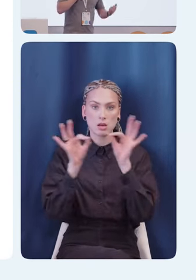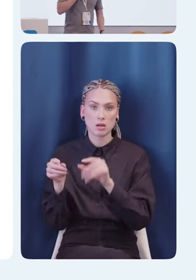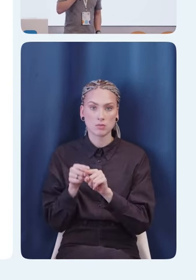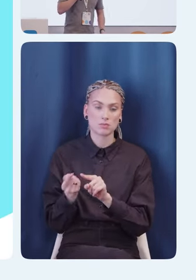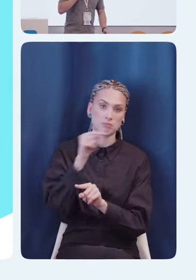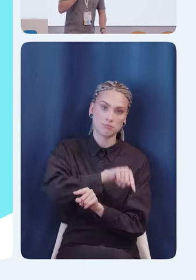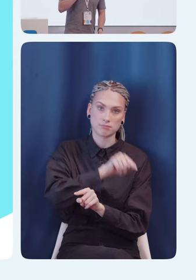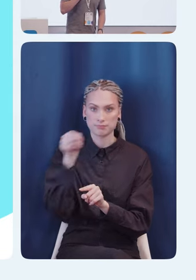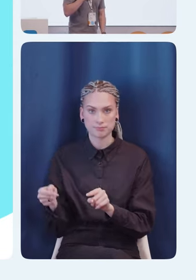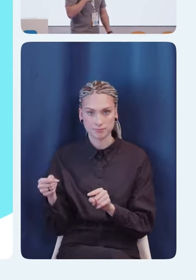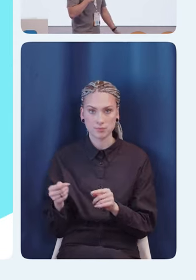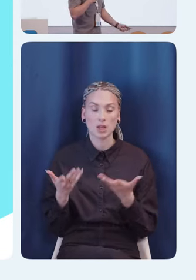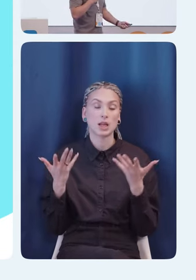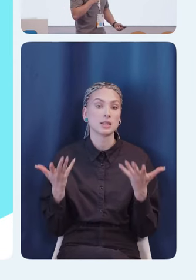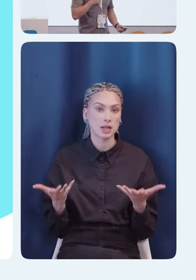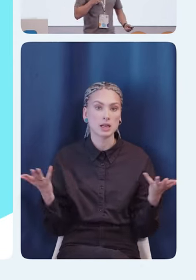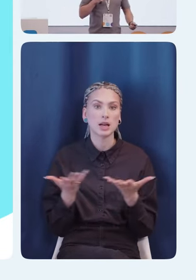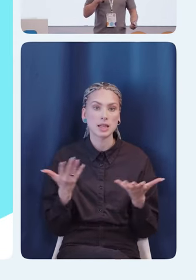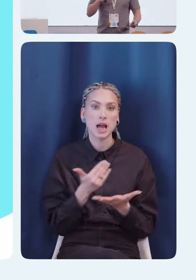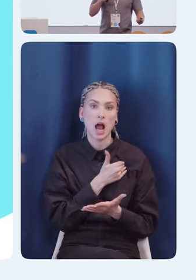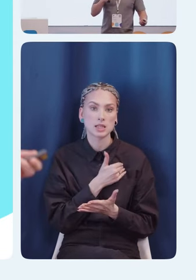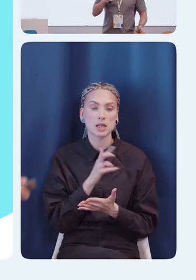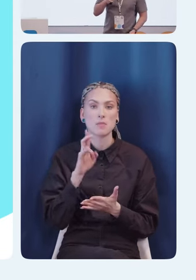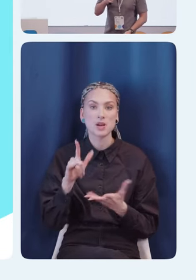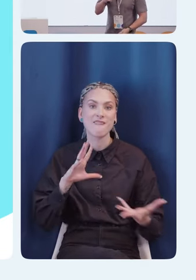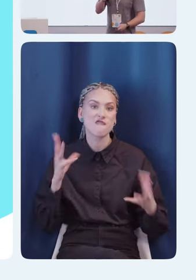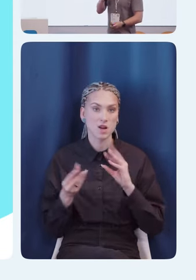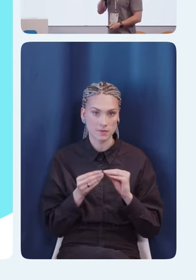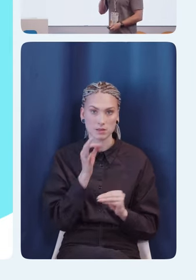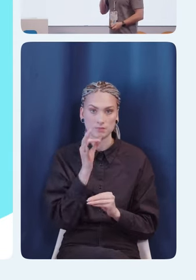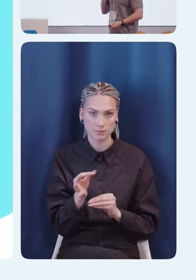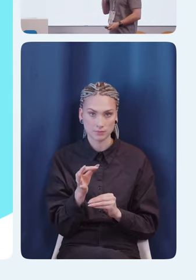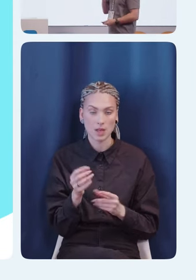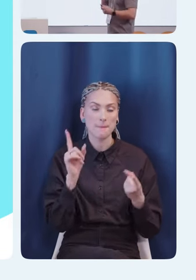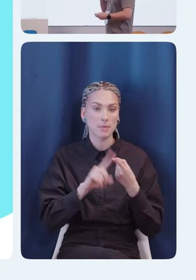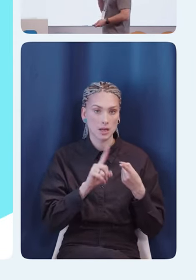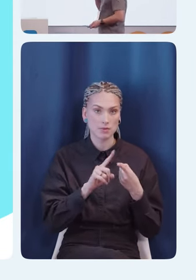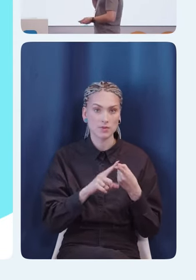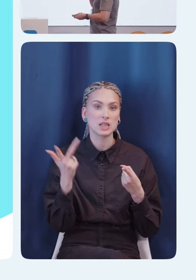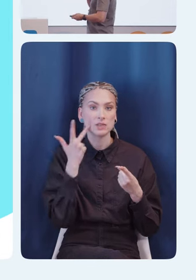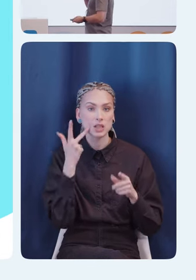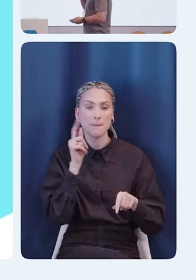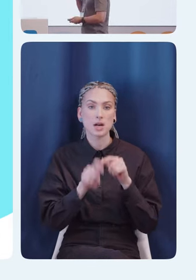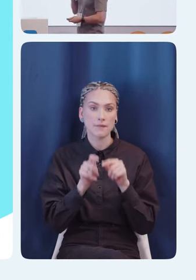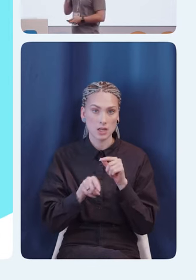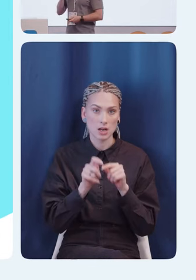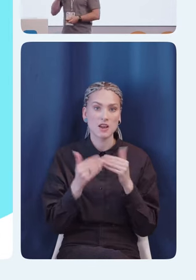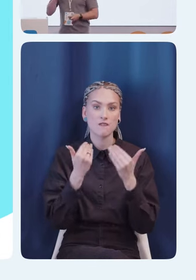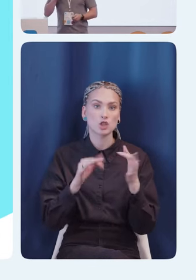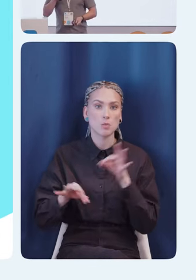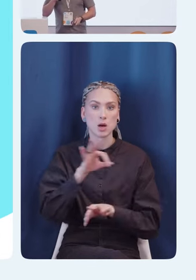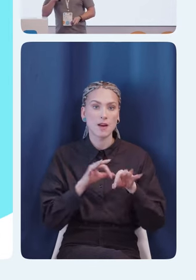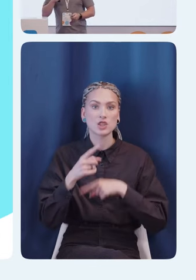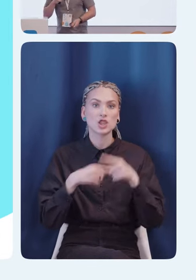ARIA-атрибутов. Итак, какие хотелось бы сделать выводы? Первое. Всегда проверяйте ваш проект